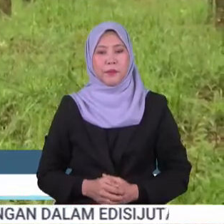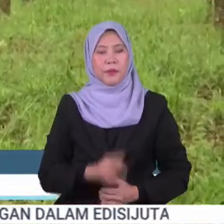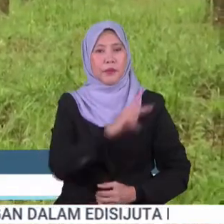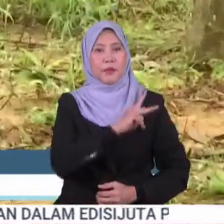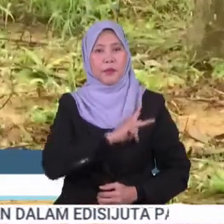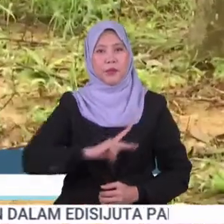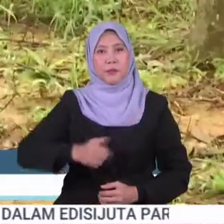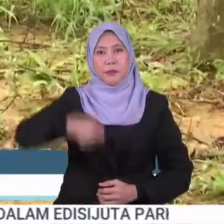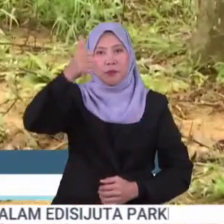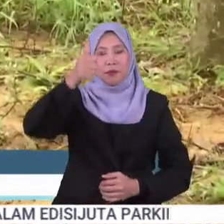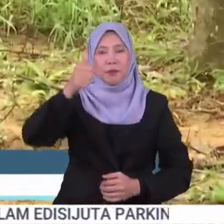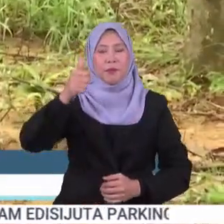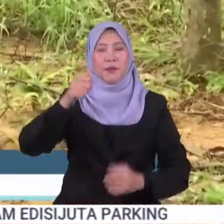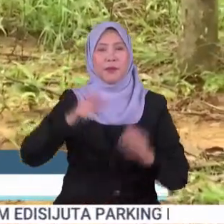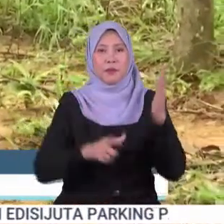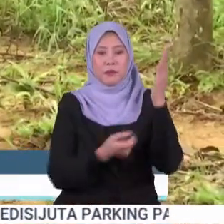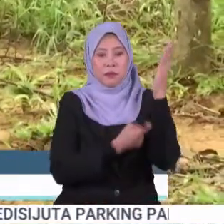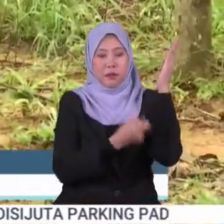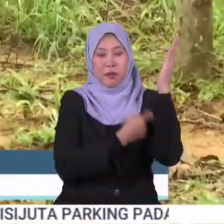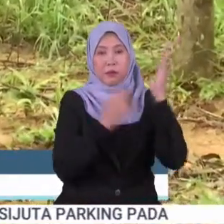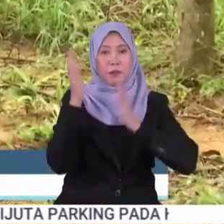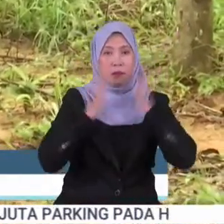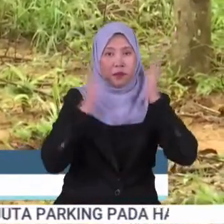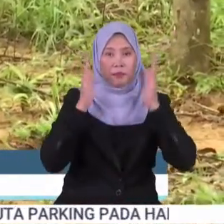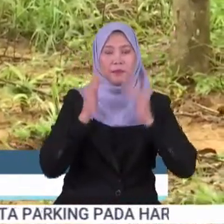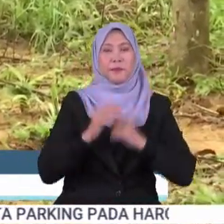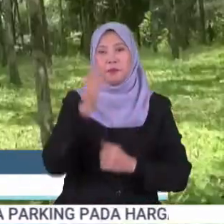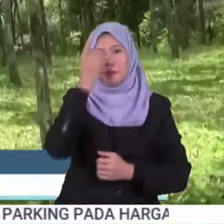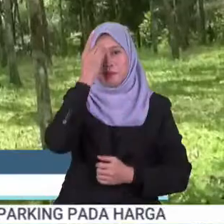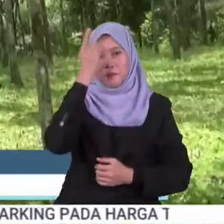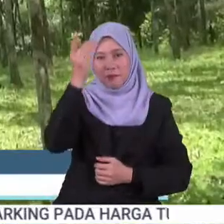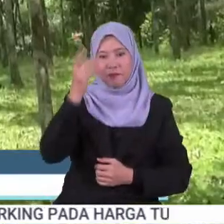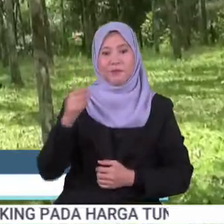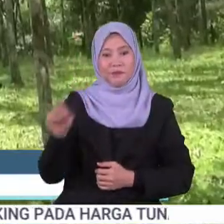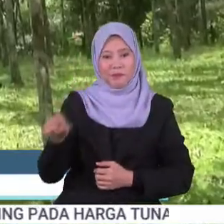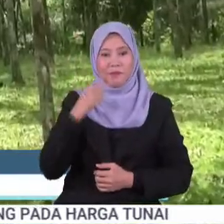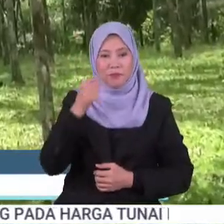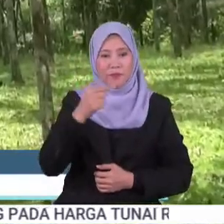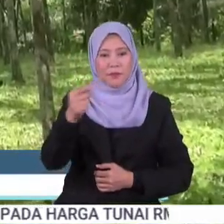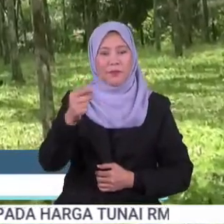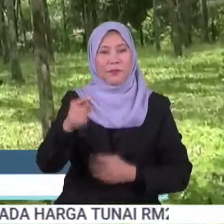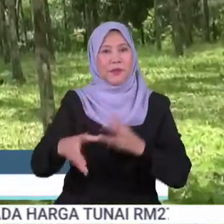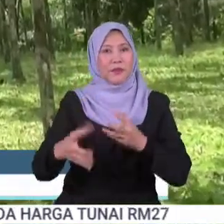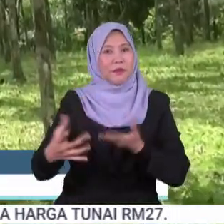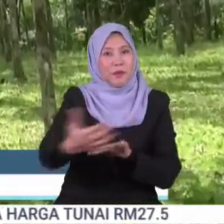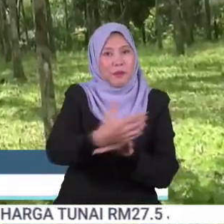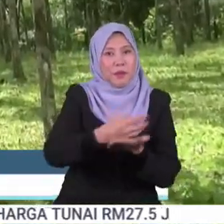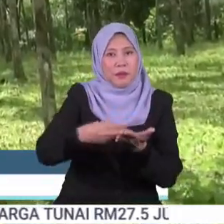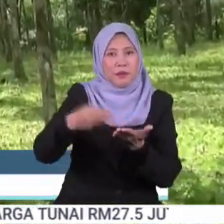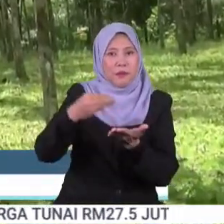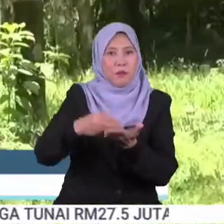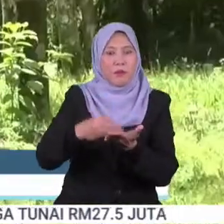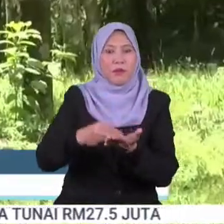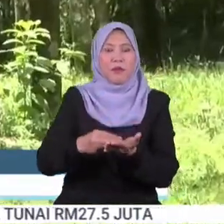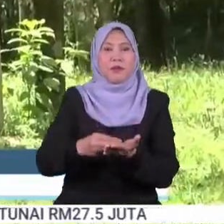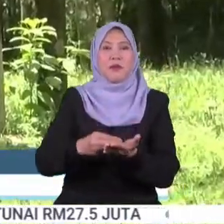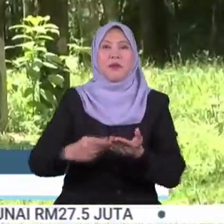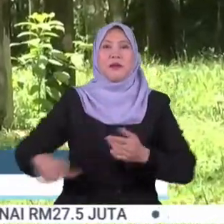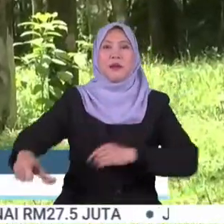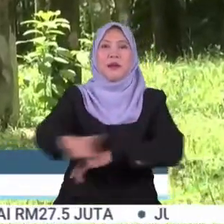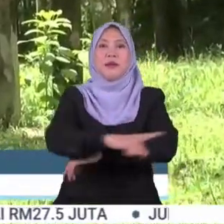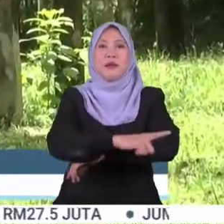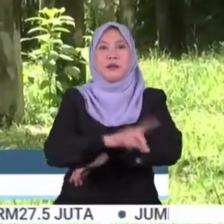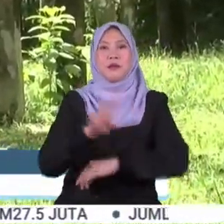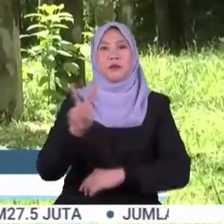Ketua Pengarah Lembaga Getah Malaysia, Datuk Dr. Zarusani Muhammad Nur berkata, pendapatan tambahan itu adalah bagi ladang yang berkeluasan